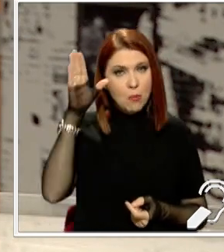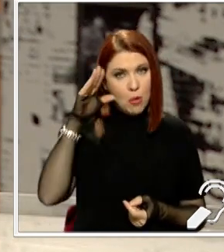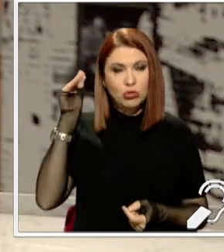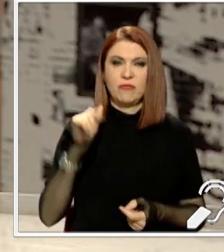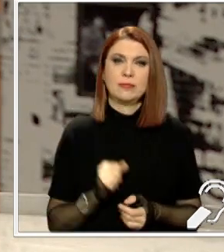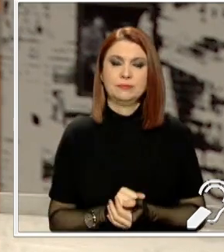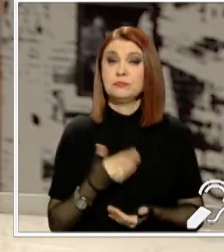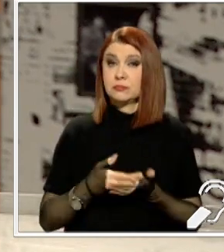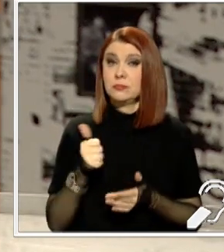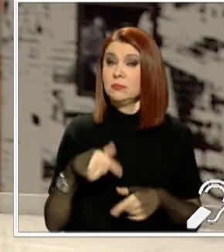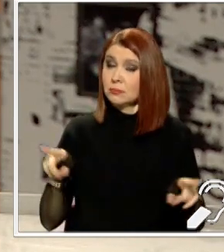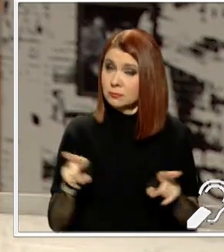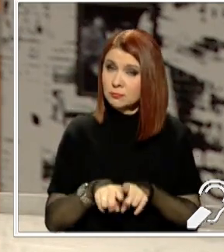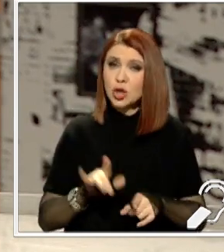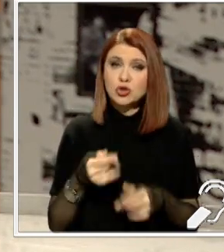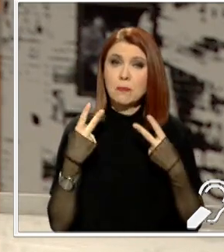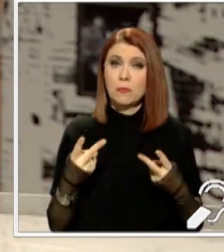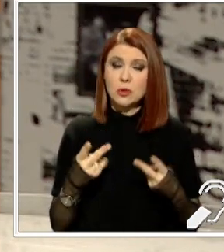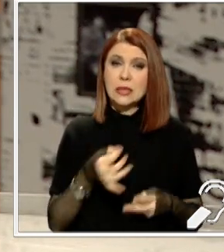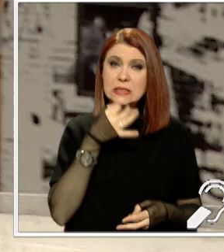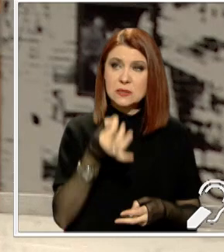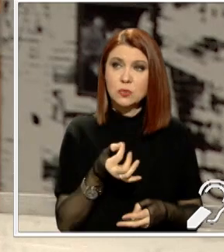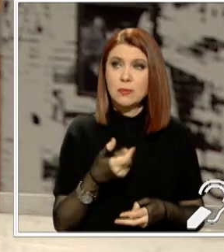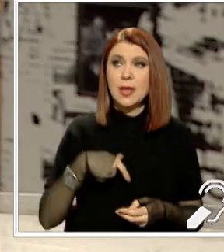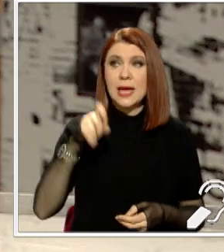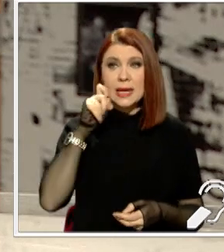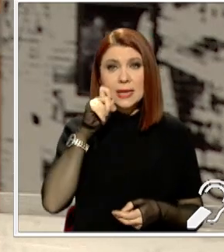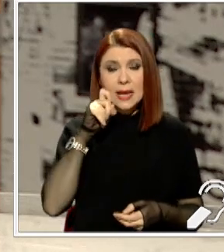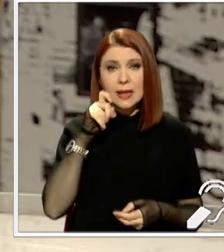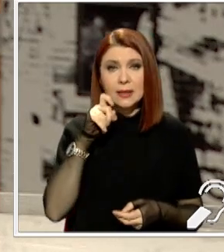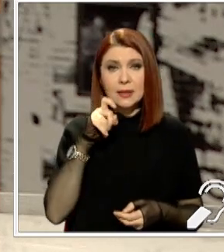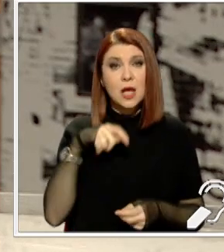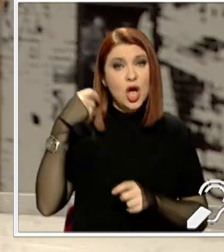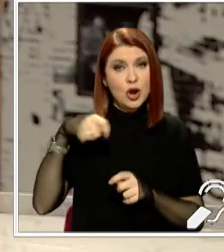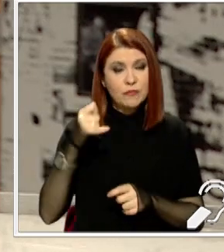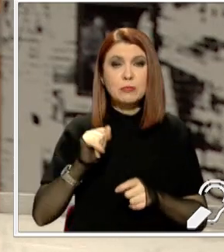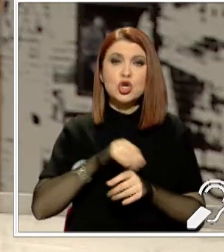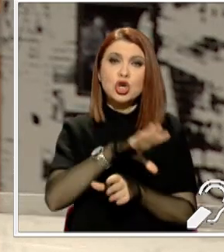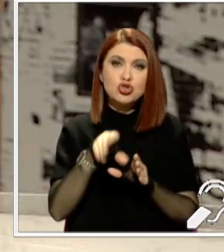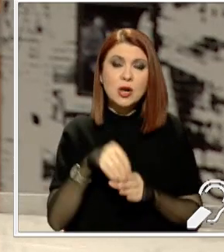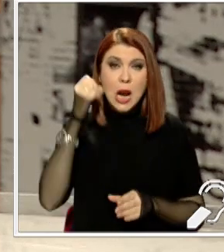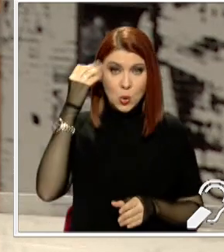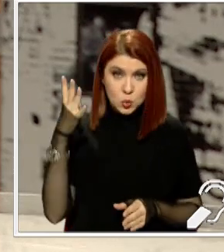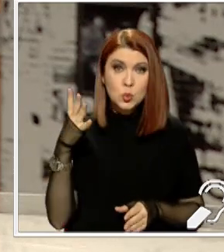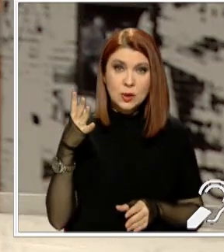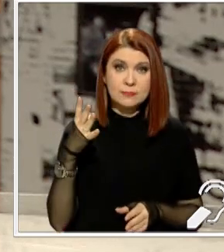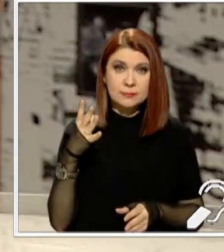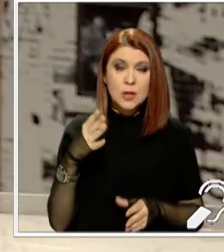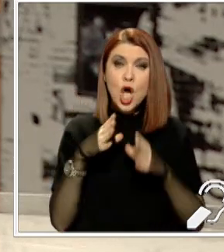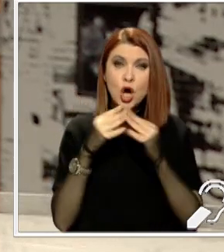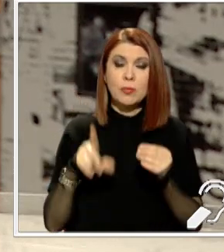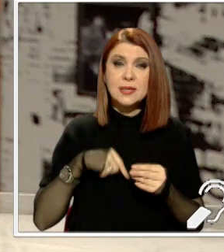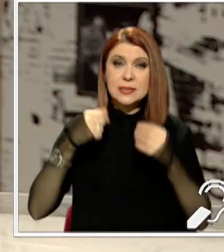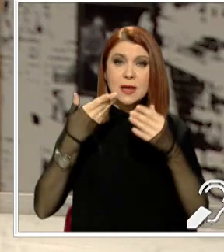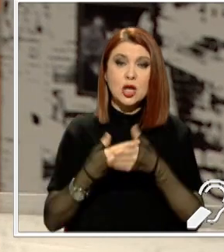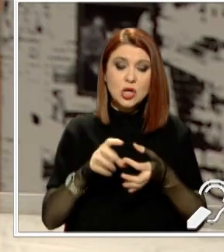Moldova. Pentru că, de asemenea, ce este important de spus, cred, atât în cinematografie cât în general în cultură, România este în